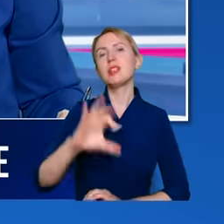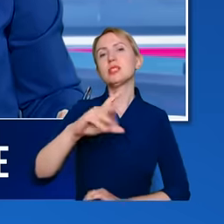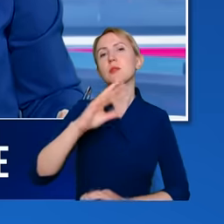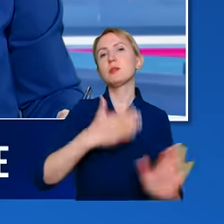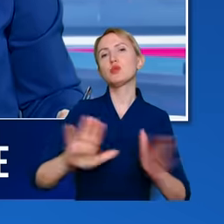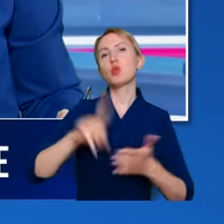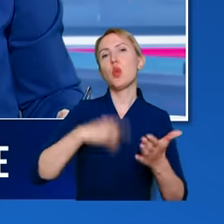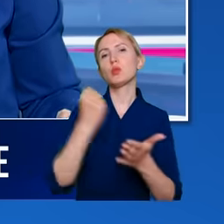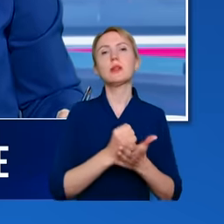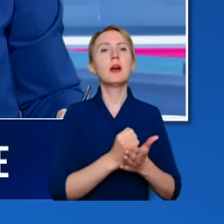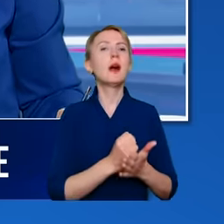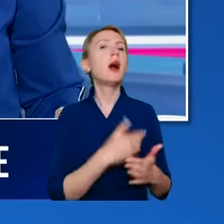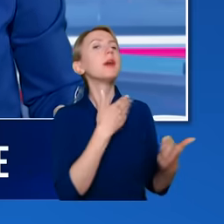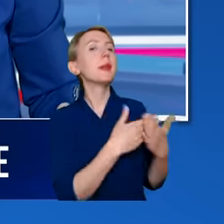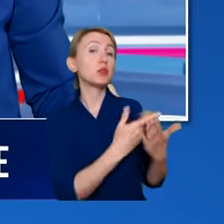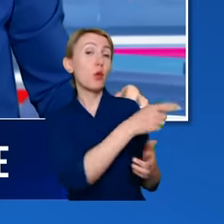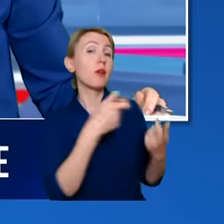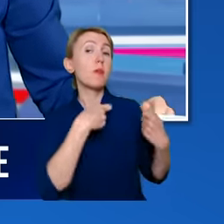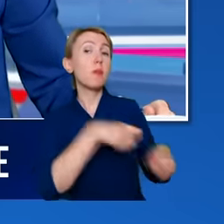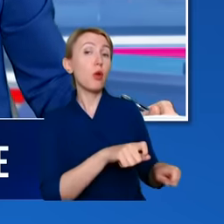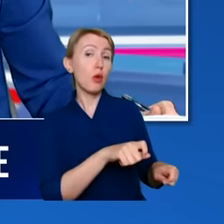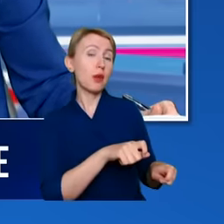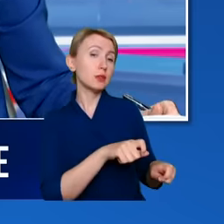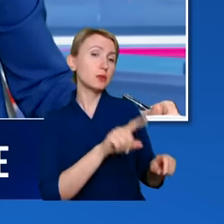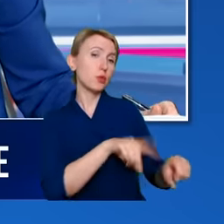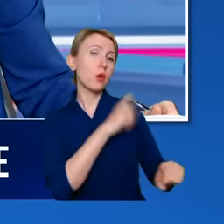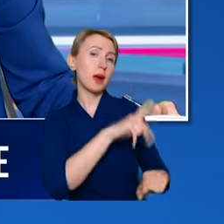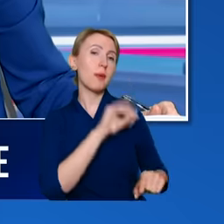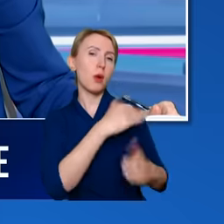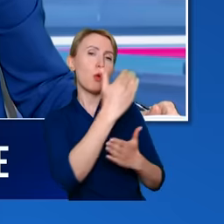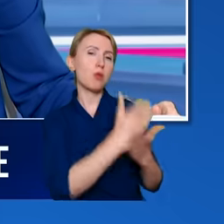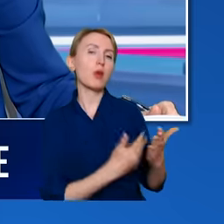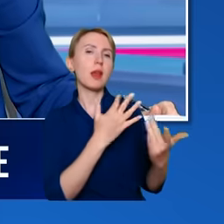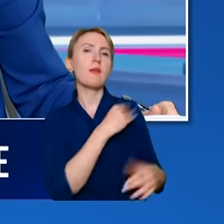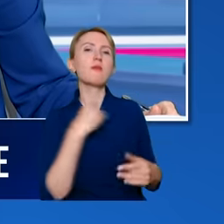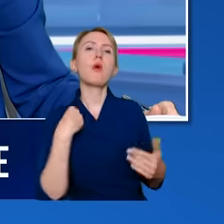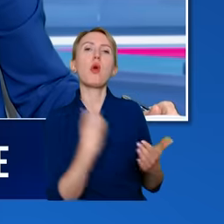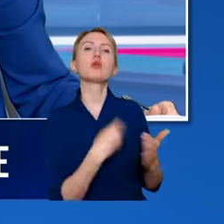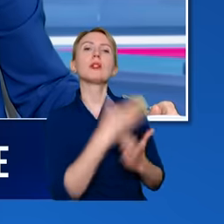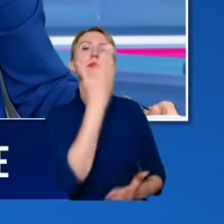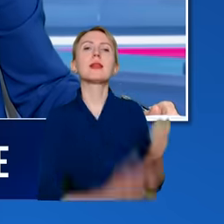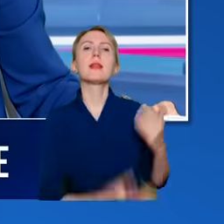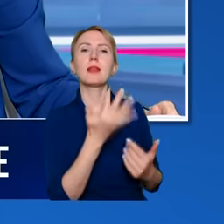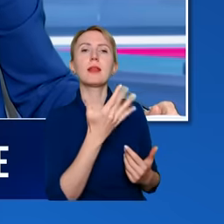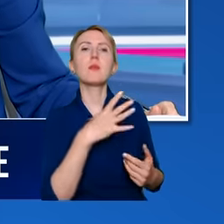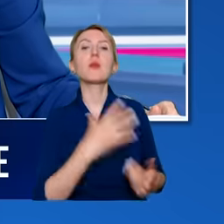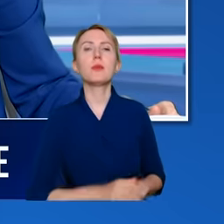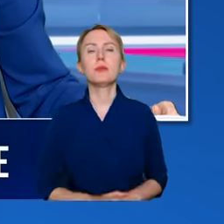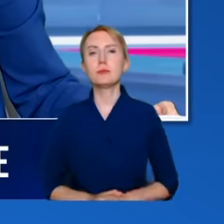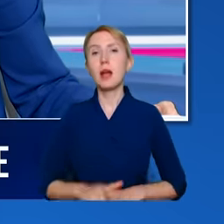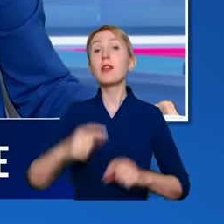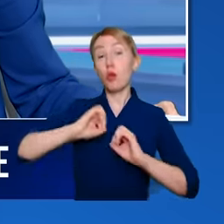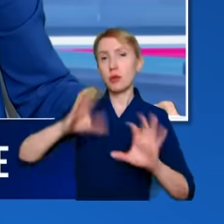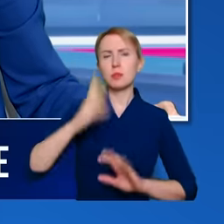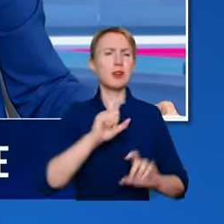zapytam... Dlaczego blokowaliście do Sejmu, tak długo KPO i ile do Sejmu, to kosztowało? A to będziemy wyjaśniać. Ale co